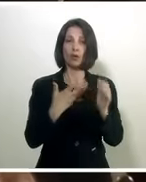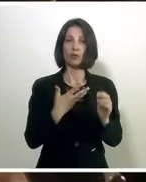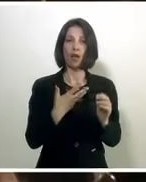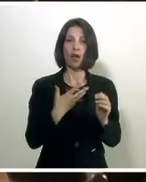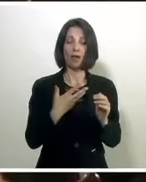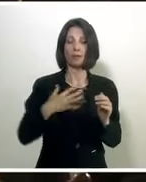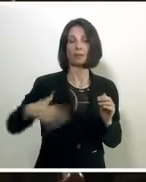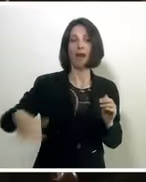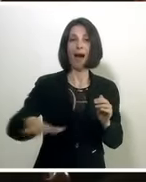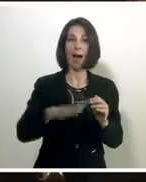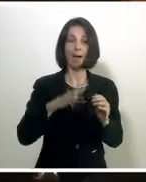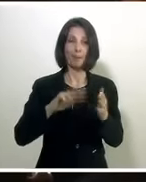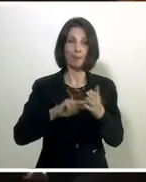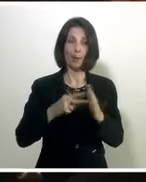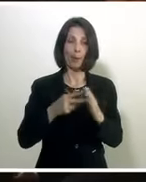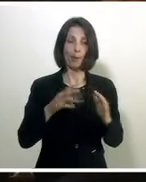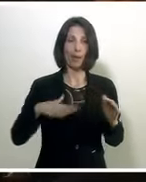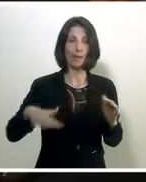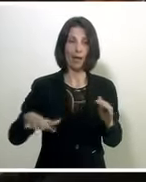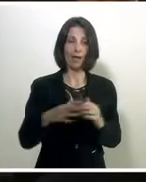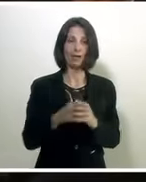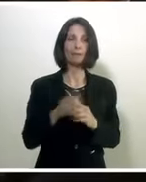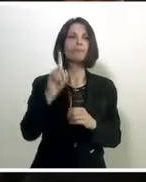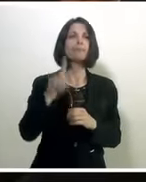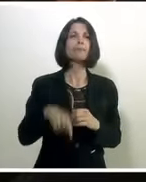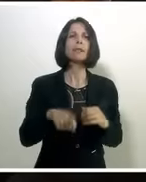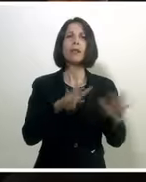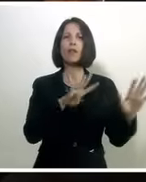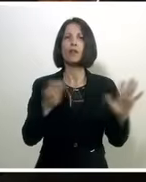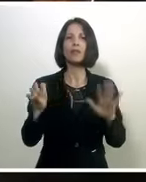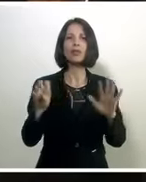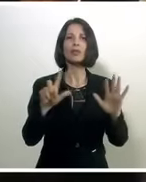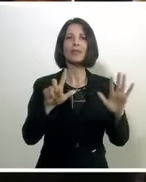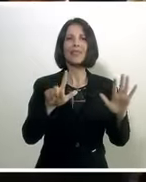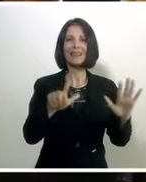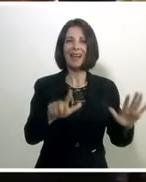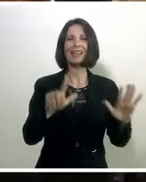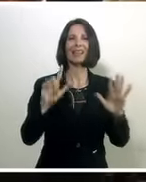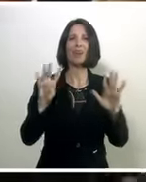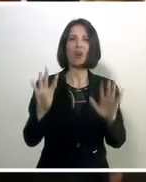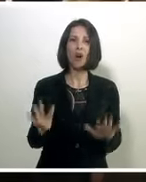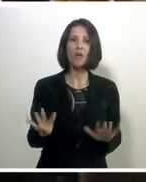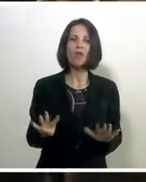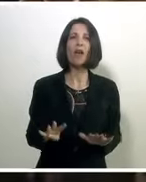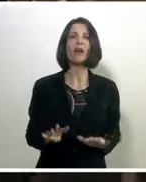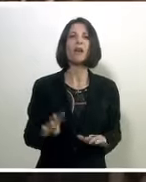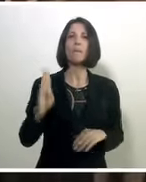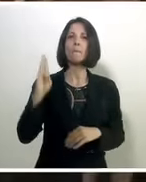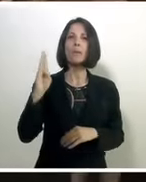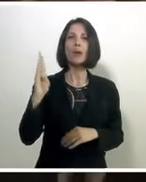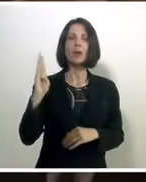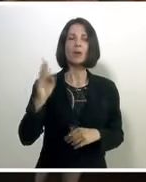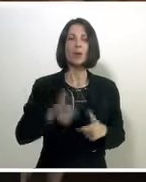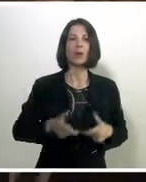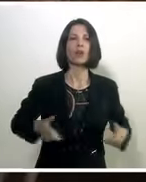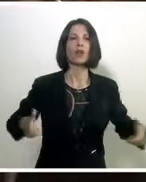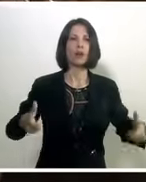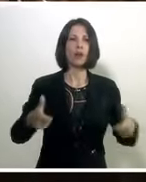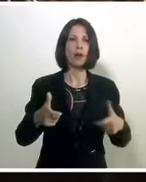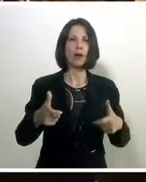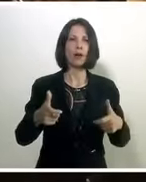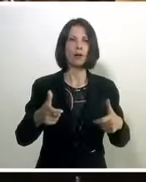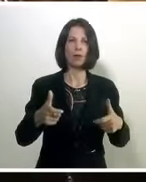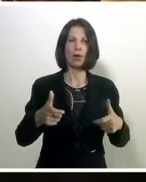ecologista nel 1979 Berlinguer al 2O congresso del partito comprese che era